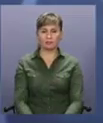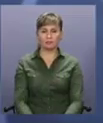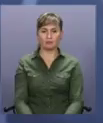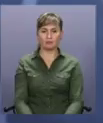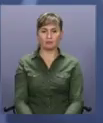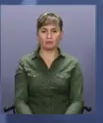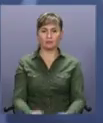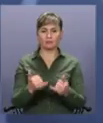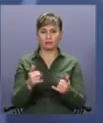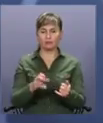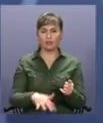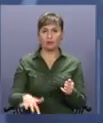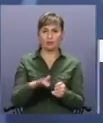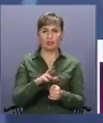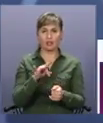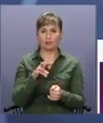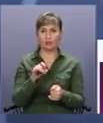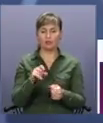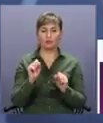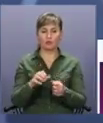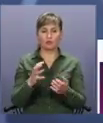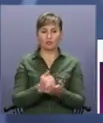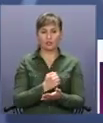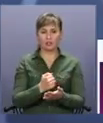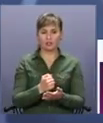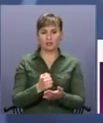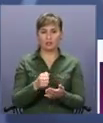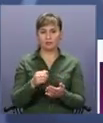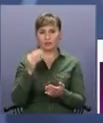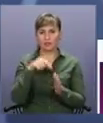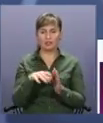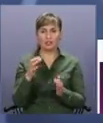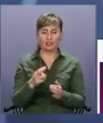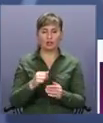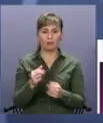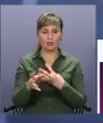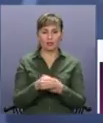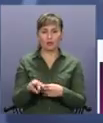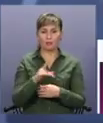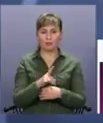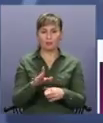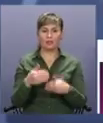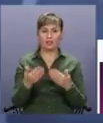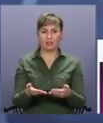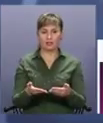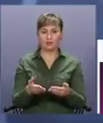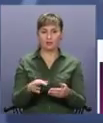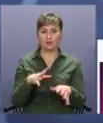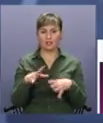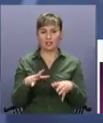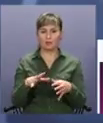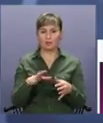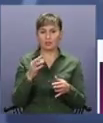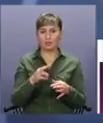Сейчас вот на площадке ярмарки можно найти потенциального социального партнера. Мы предлагаем идею основной ярмарки социальных идей и